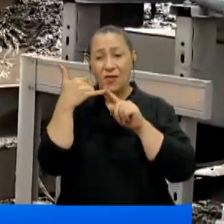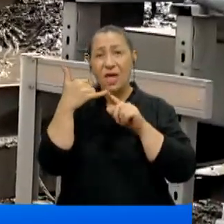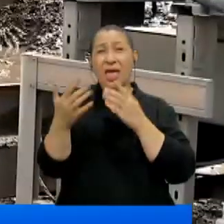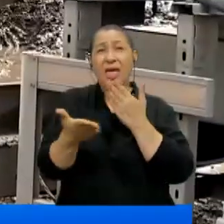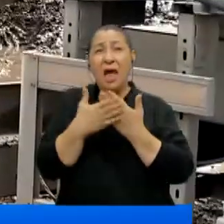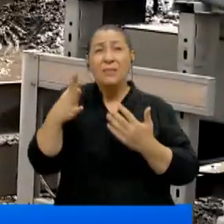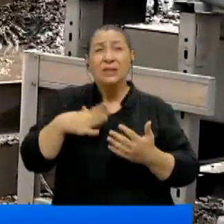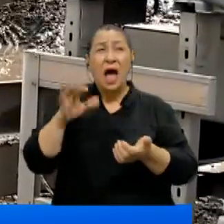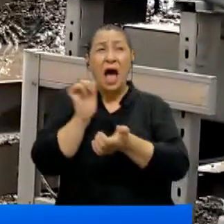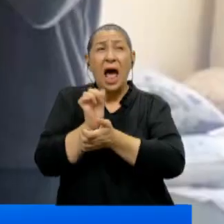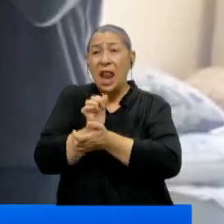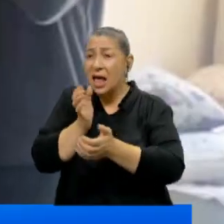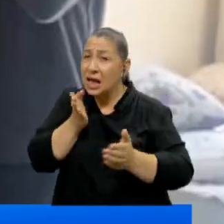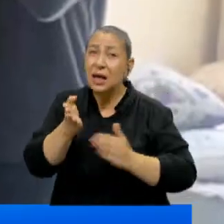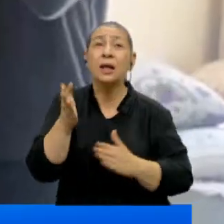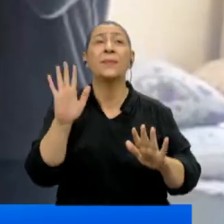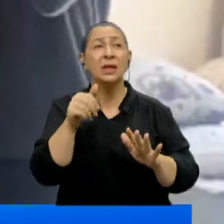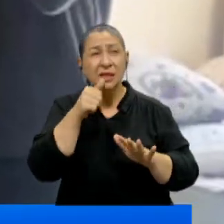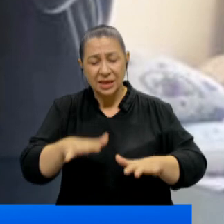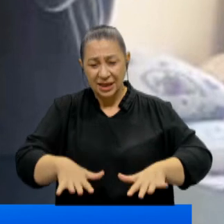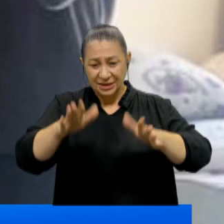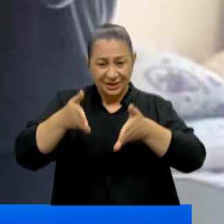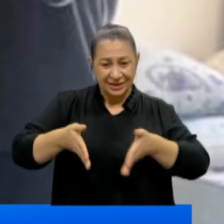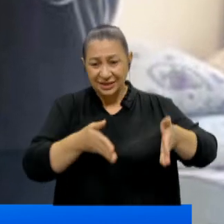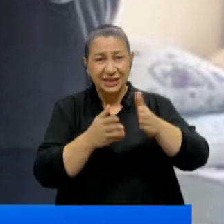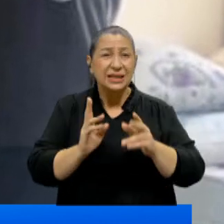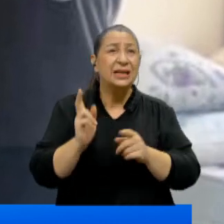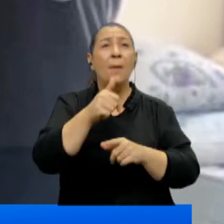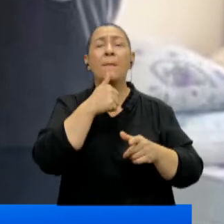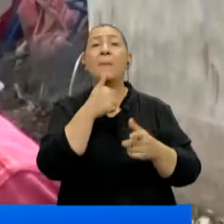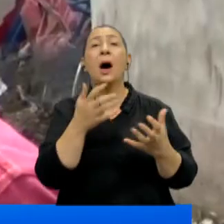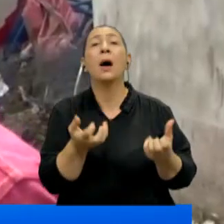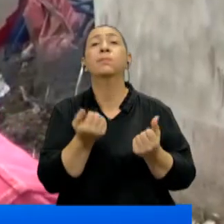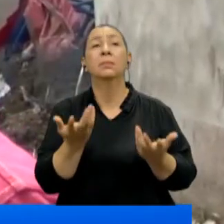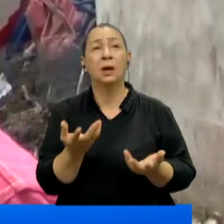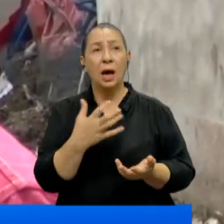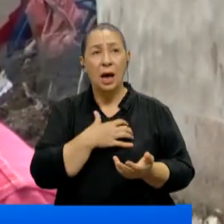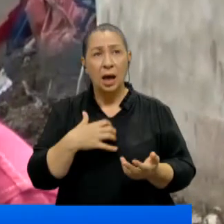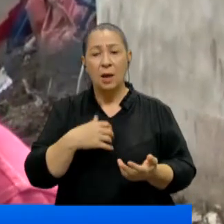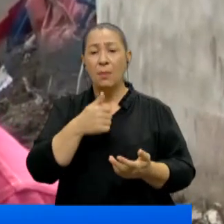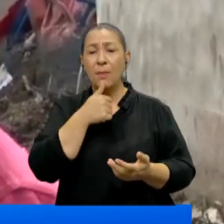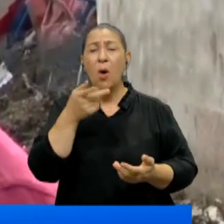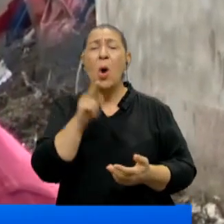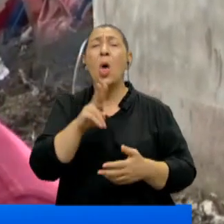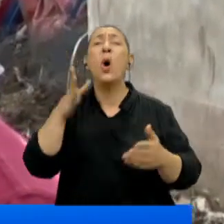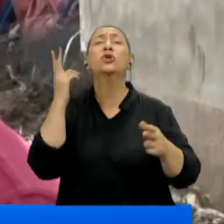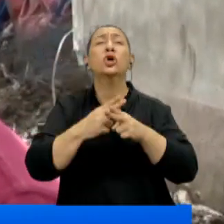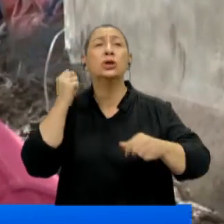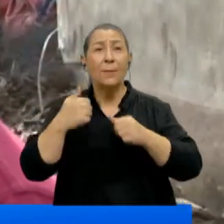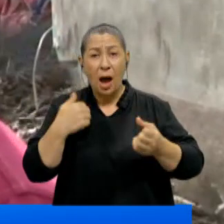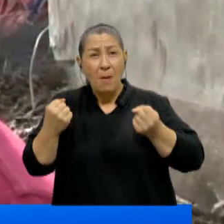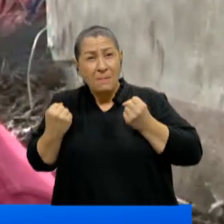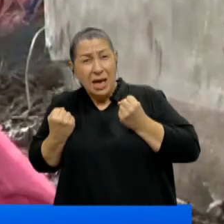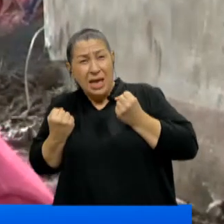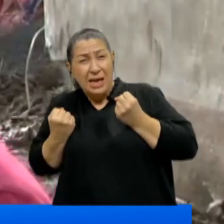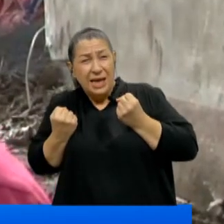yardım isteyen ailesine yetişemedi. Taşan çayı aşamadı, babasını kurtaramadı. Annem dedi babanız boğuluyor oğlum koşun dedi. Ben buradan arabaya